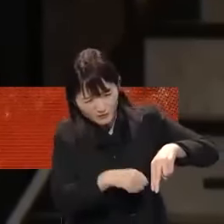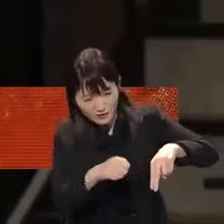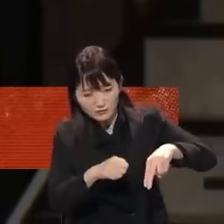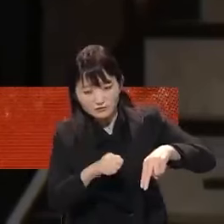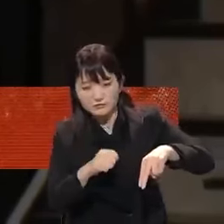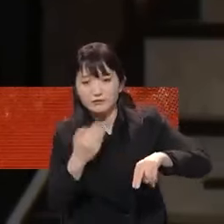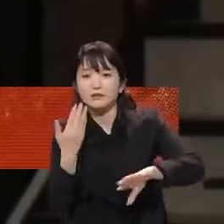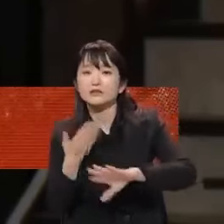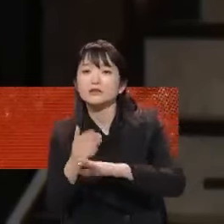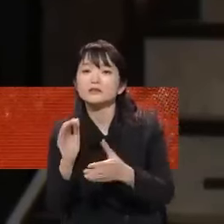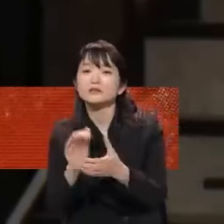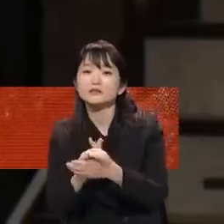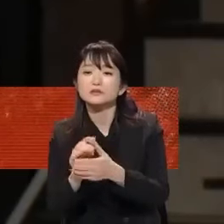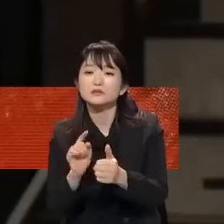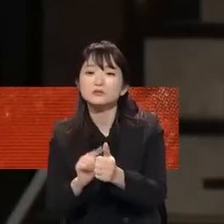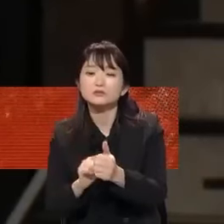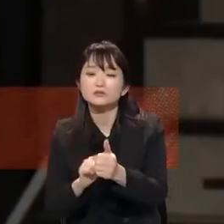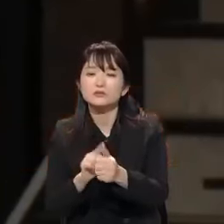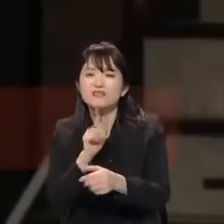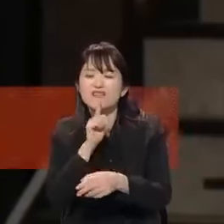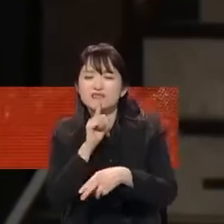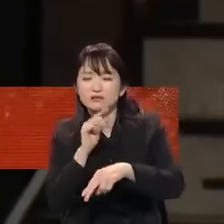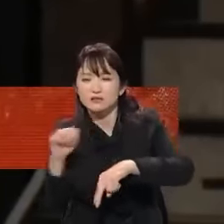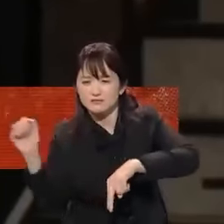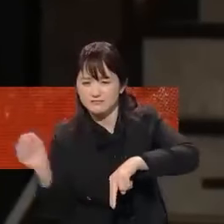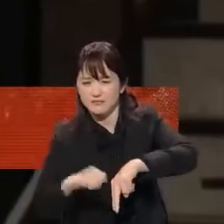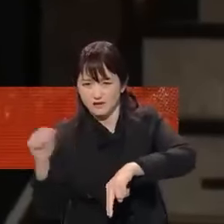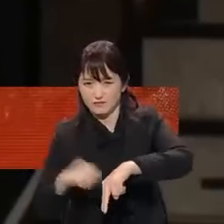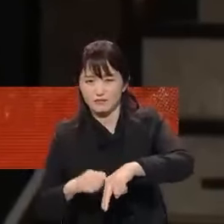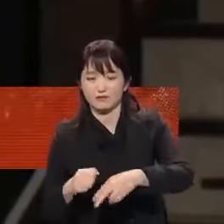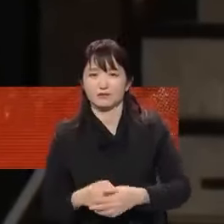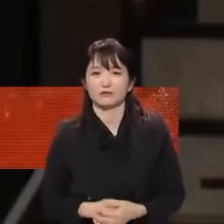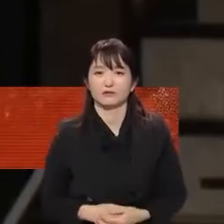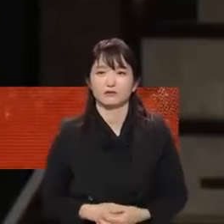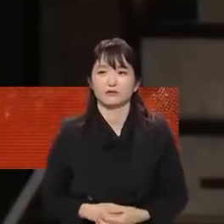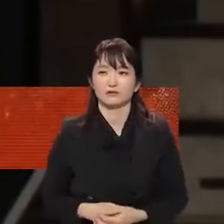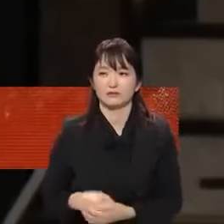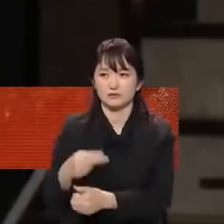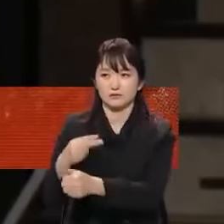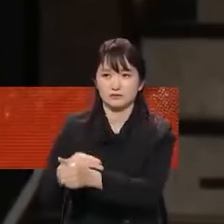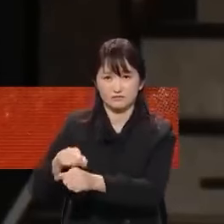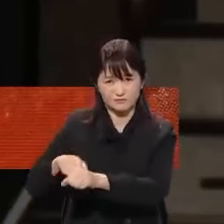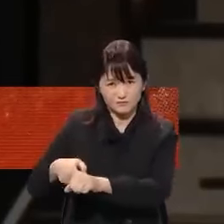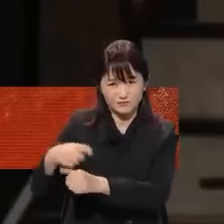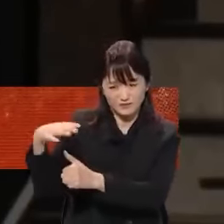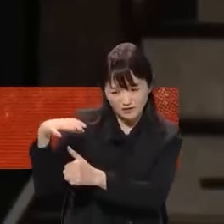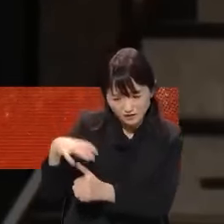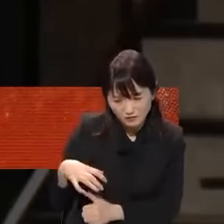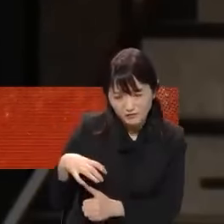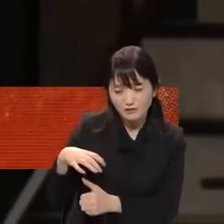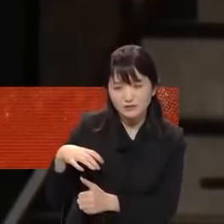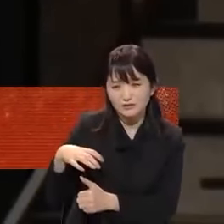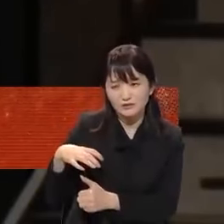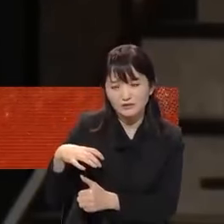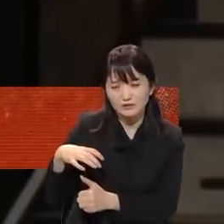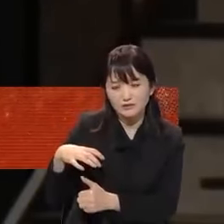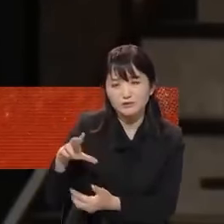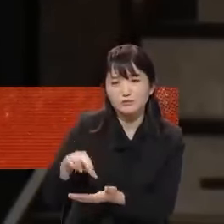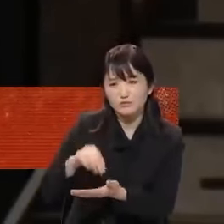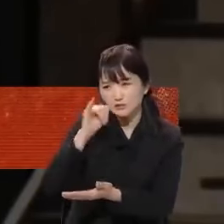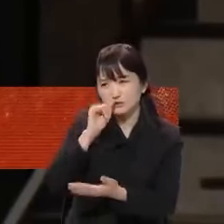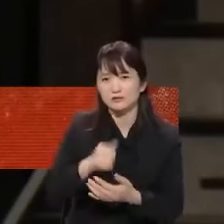하는데 요즘 교사들의 이 체벌 문제나 또 교사들이 받는 또 어떤 압박이나 이런 게 다 문제긴 한데 어쨌든 이